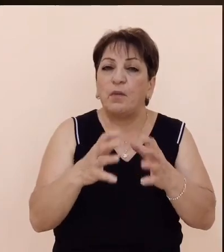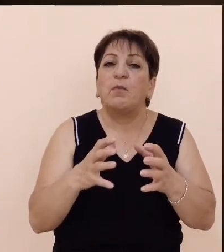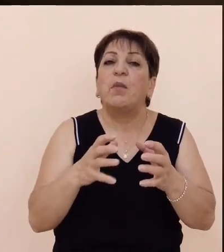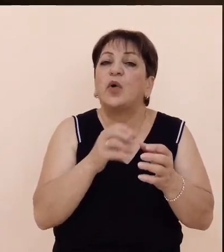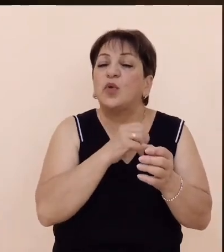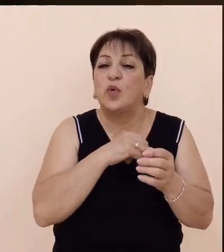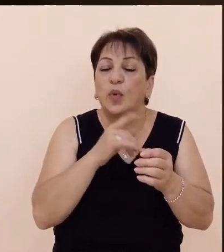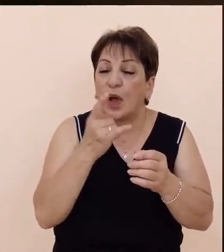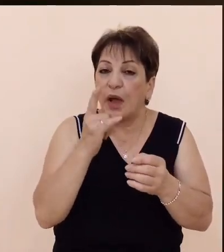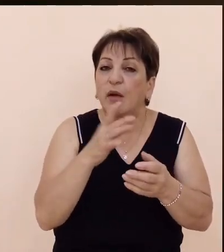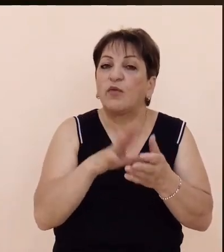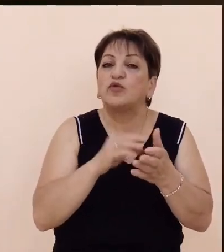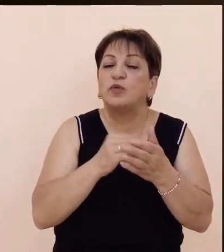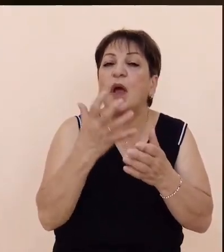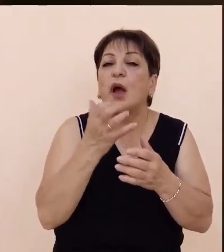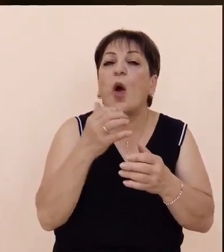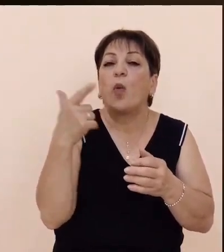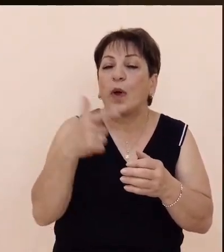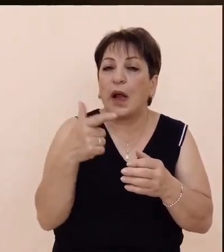կշռում է 500 գրամ։